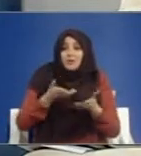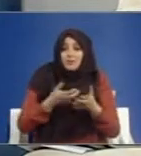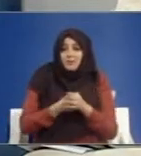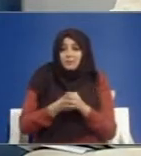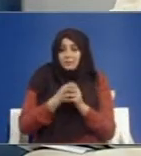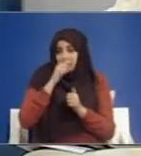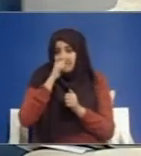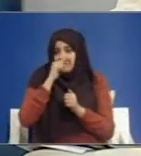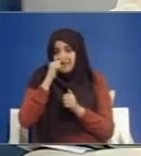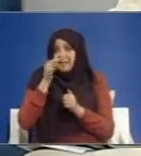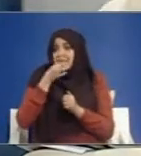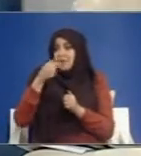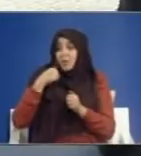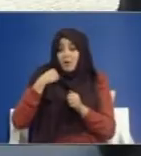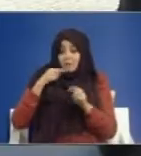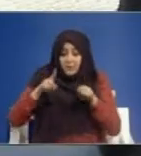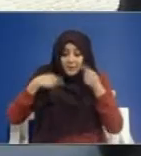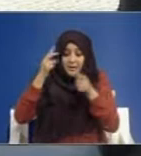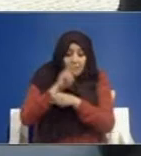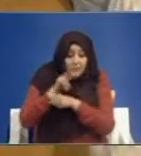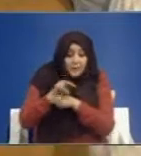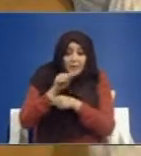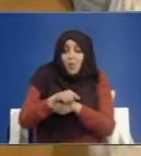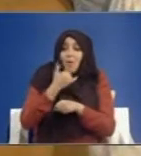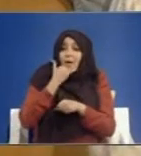التراب. هذوك حتى وإن أخطأوا، وقد أخطأوا،